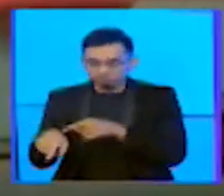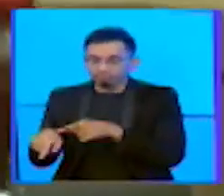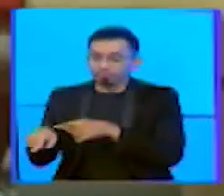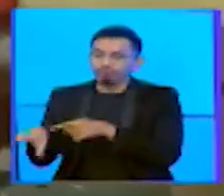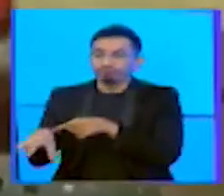hai hai